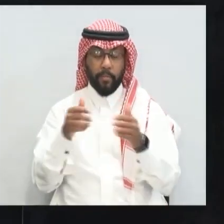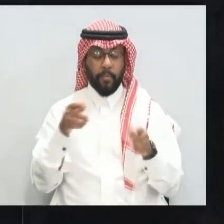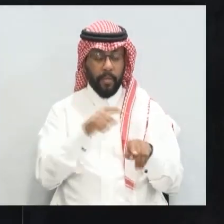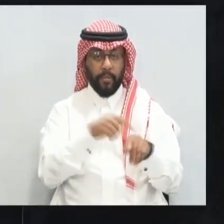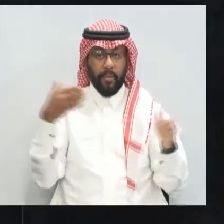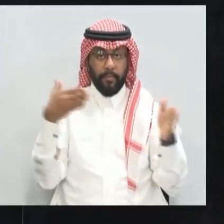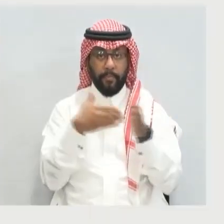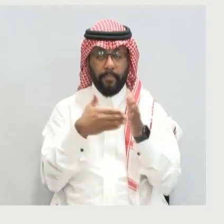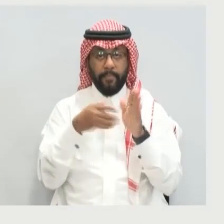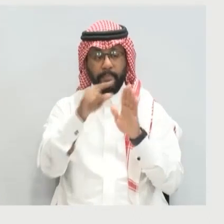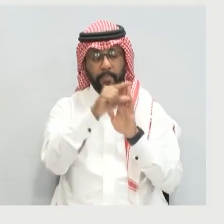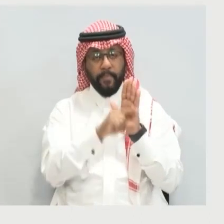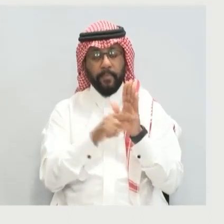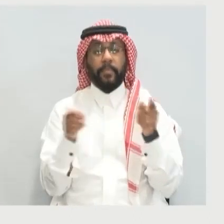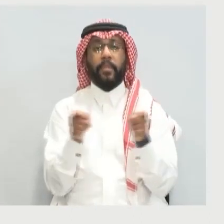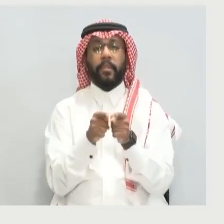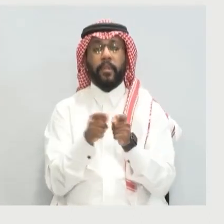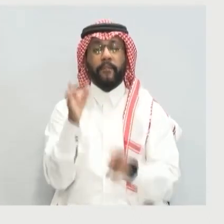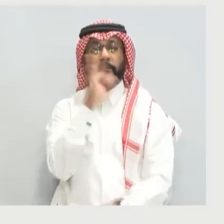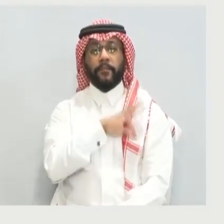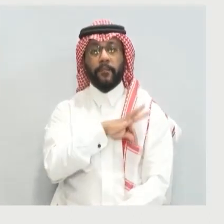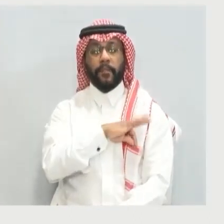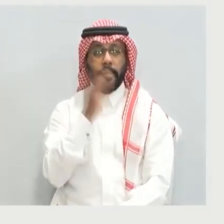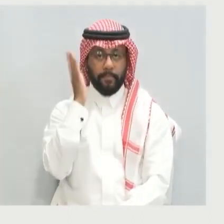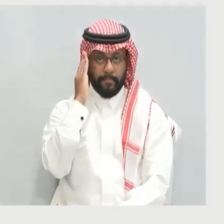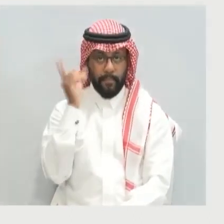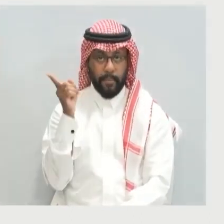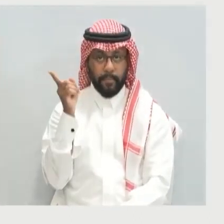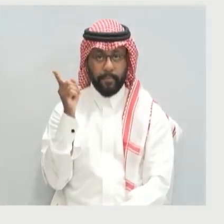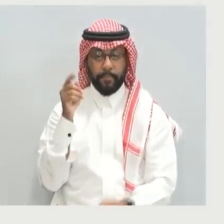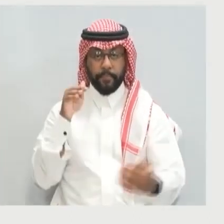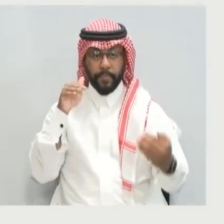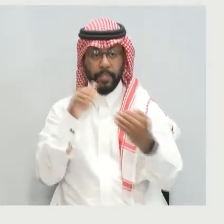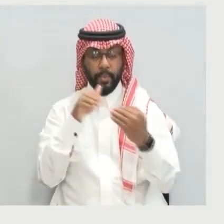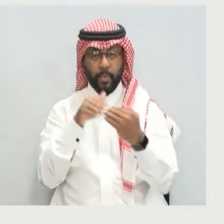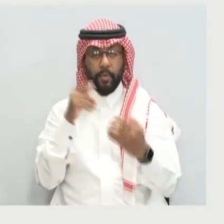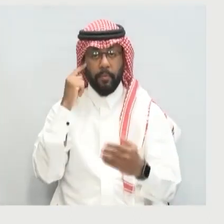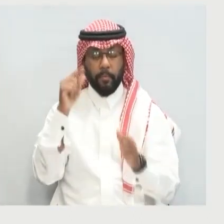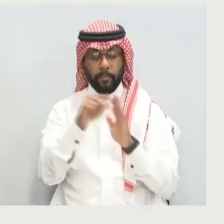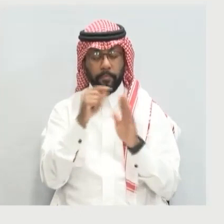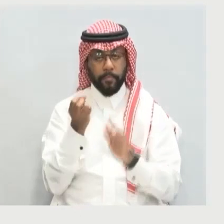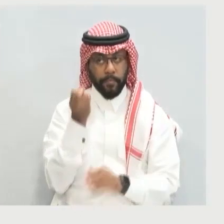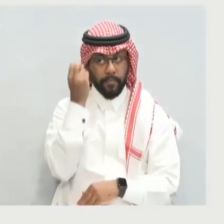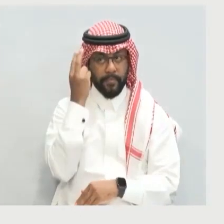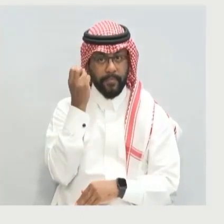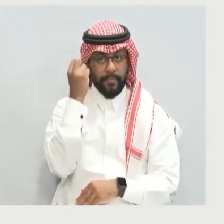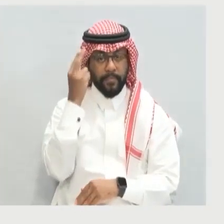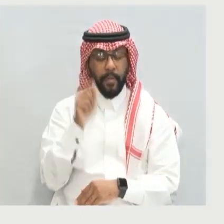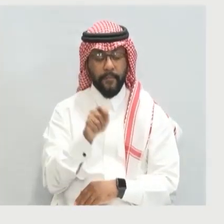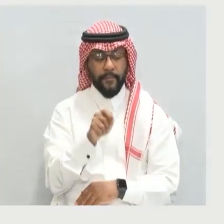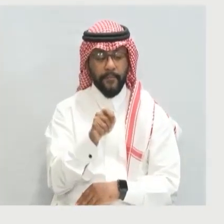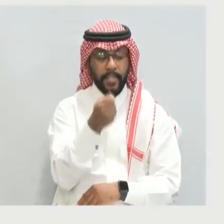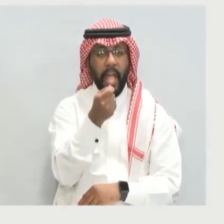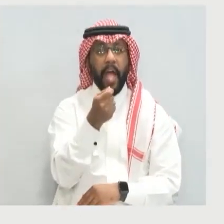وحل التقويم اذا نظريه التصادم وسرعه التفاعل الكيميائي فكره رئيسه في نظريه التصادم هي المفتاح